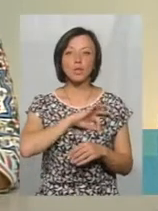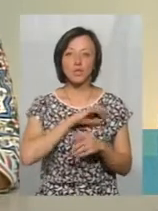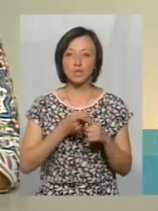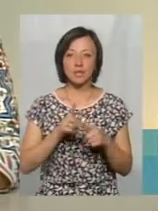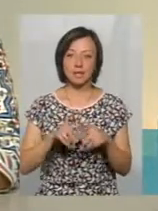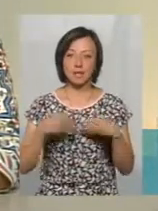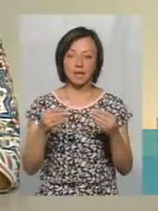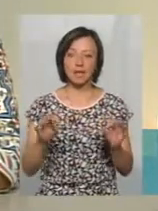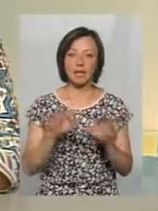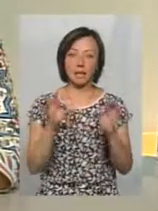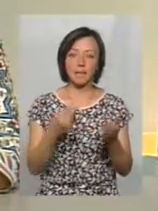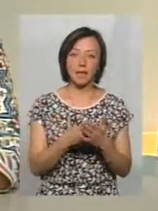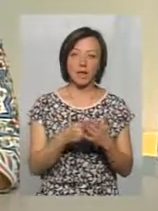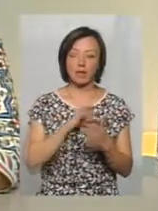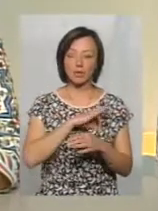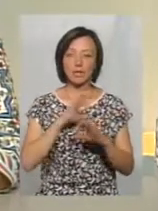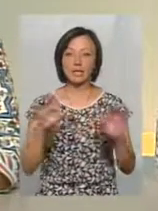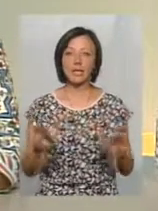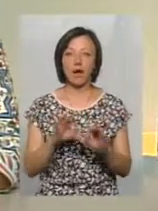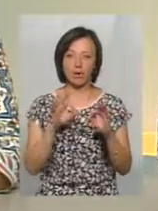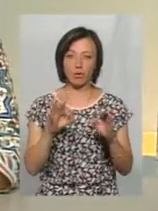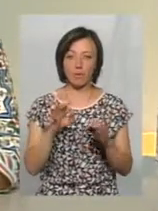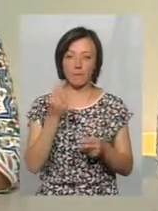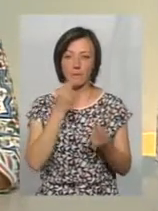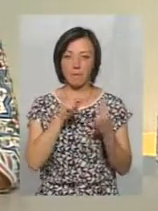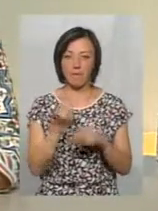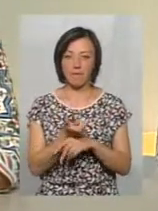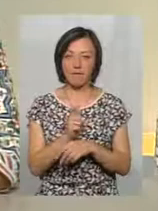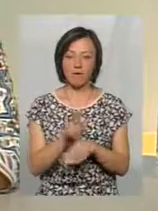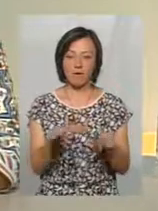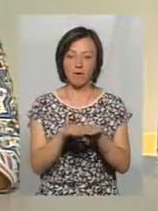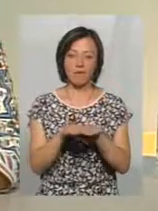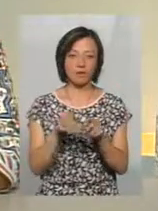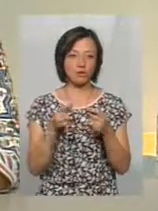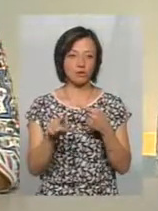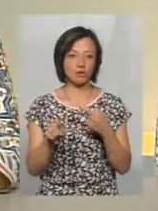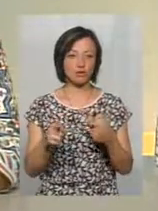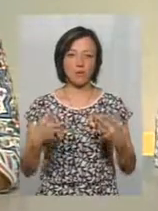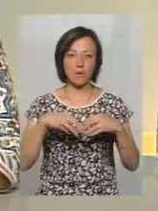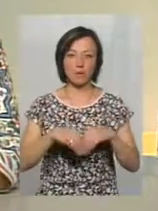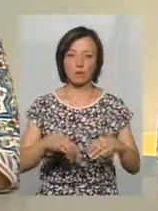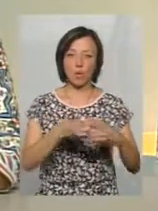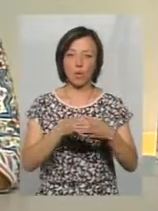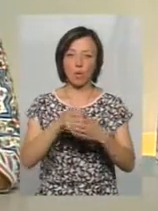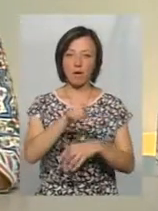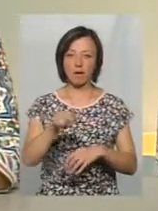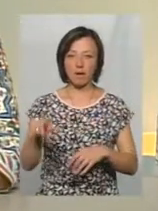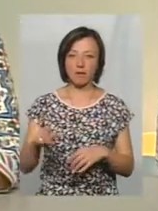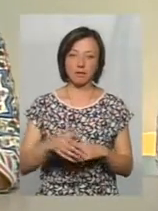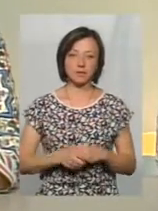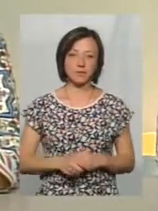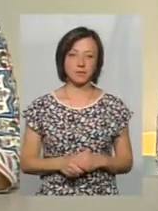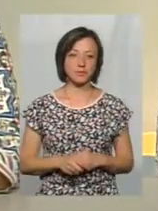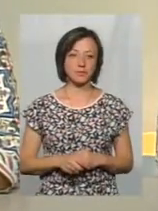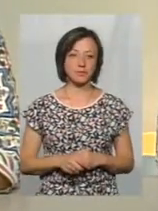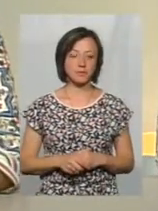не дає ні матеріально, ні юридично, ні ніяких переваг в порівнянні з іншими там об'єднаннями громадян чи просто ініціативними